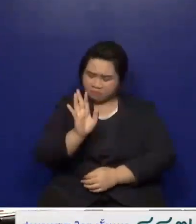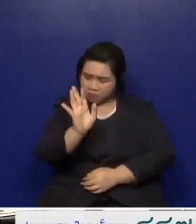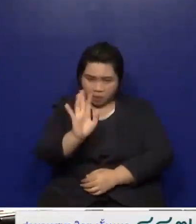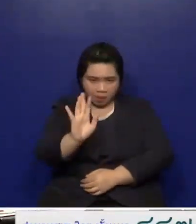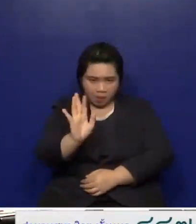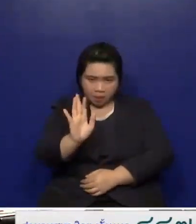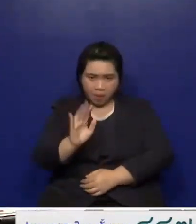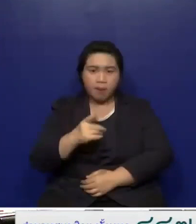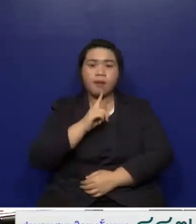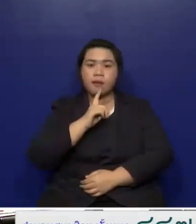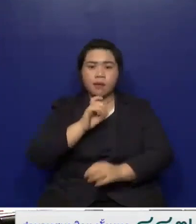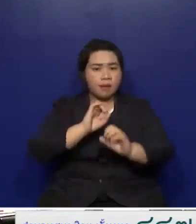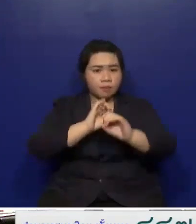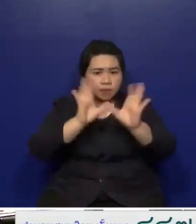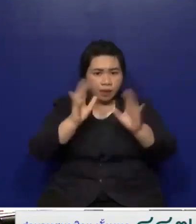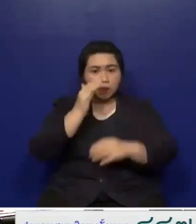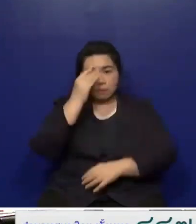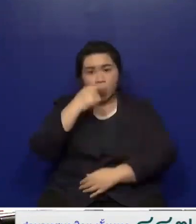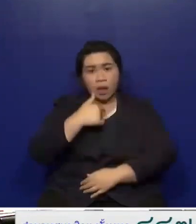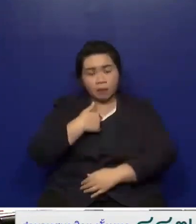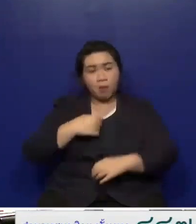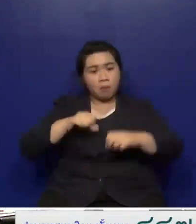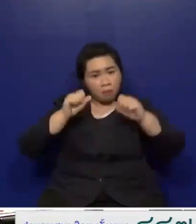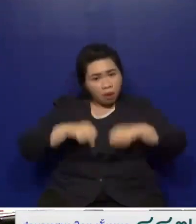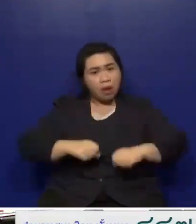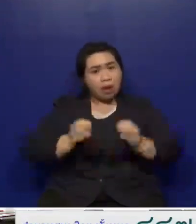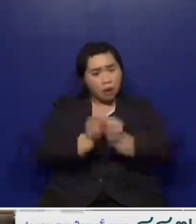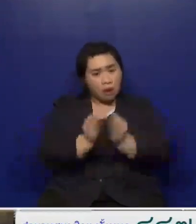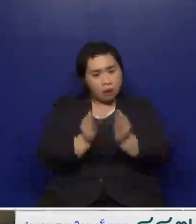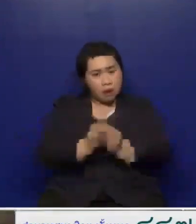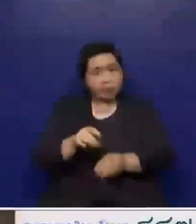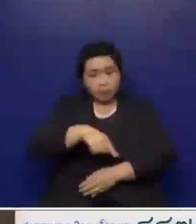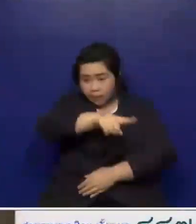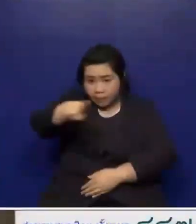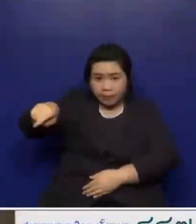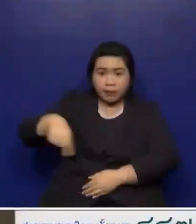ตองตให้เครรครัท่าน เพระผมเปผู้โงมัตติético Bath Sh